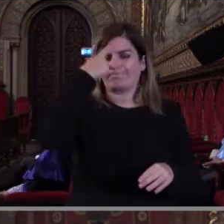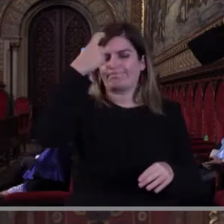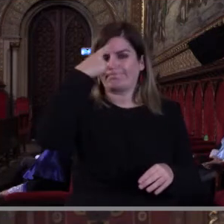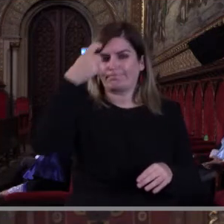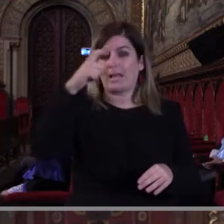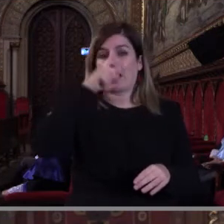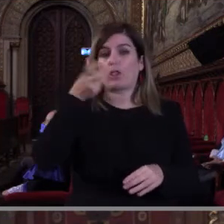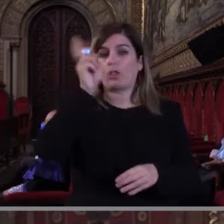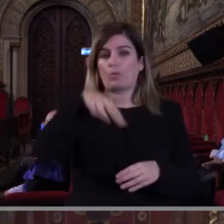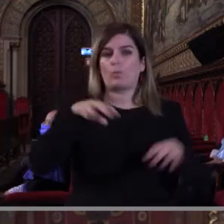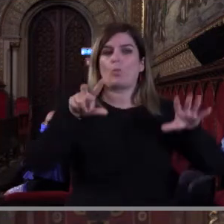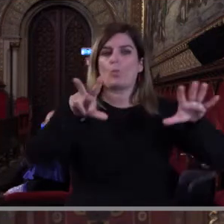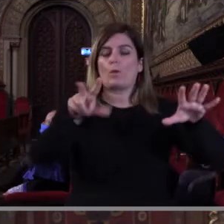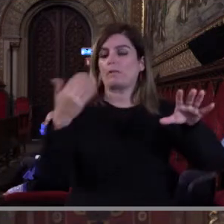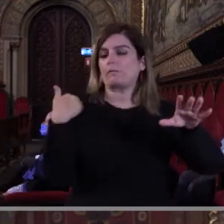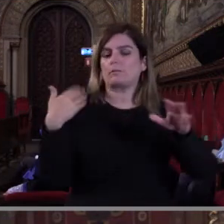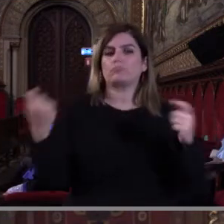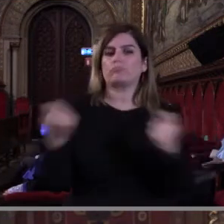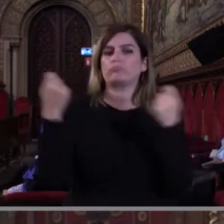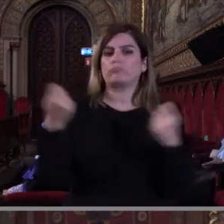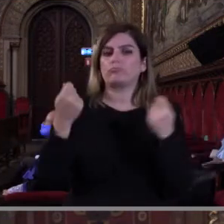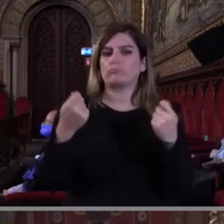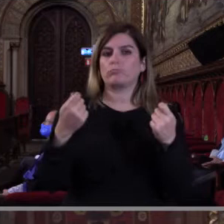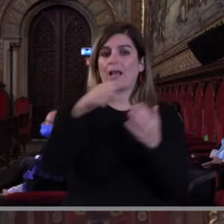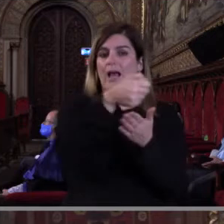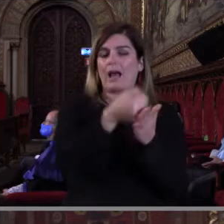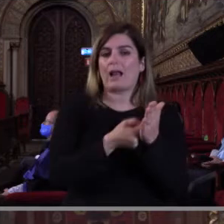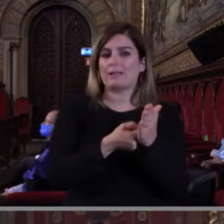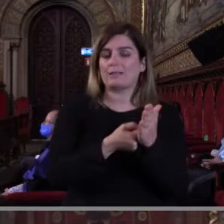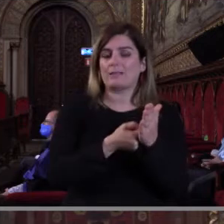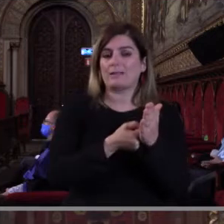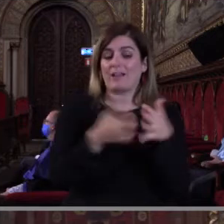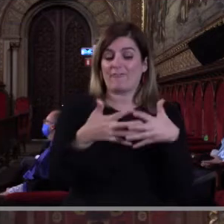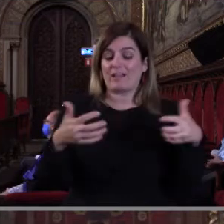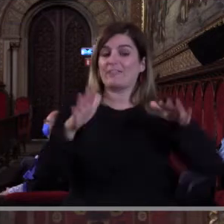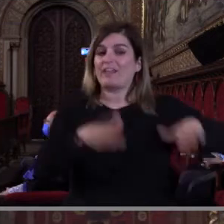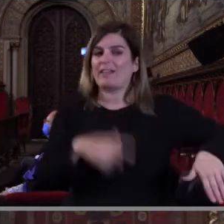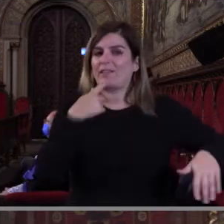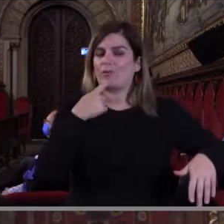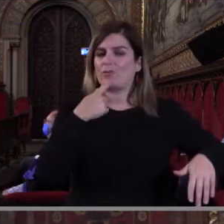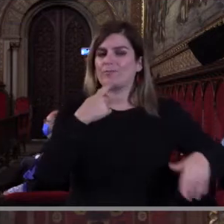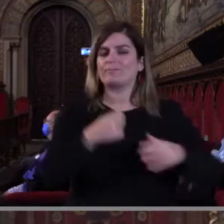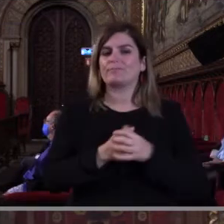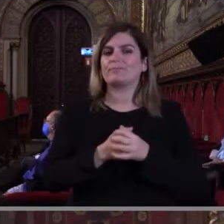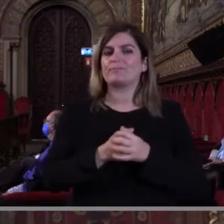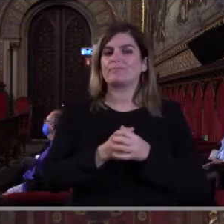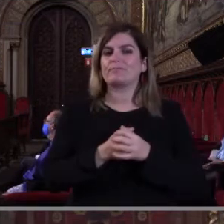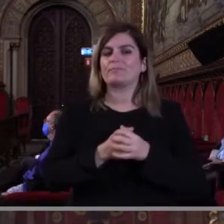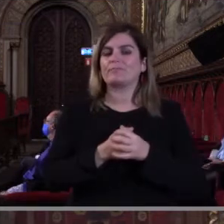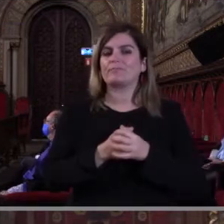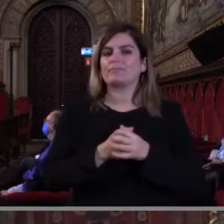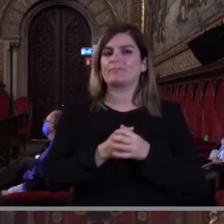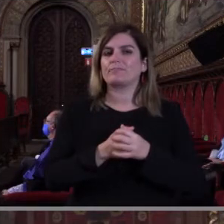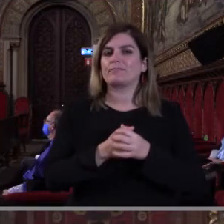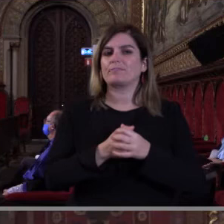El 2008 van publicar un article sobre la grip espanyola que finalitzava amb aquesta frase: Spain and the rest of the world must never forget